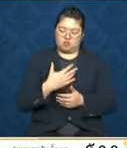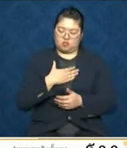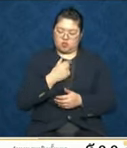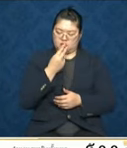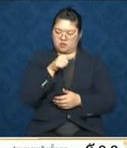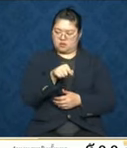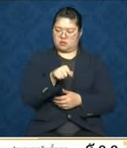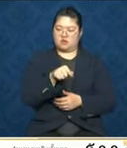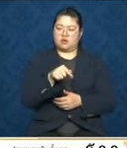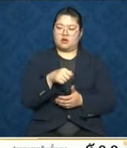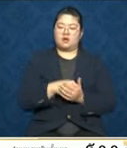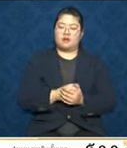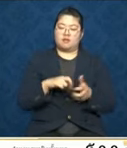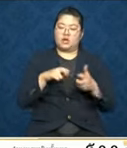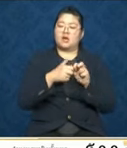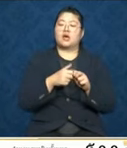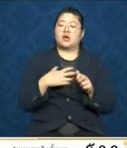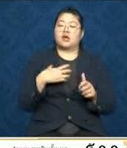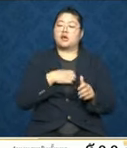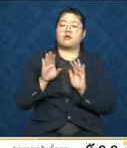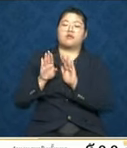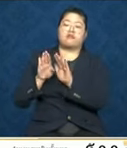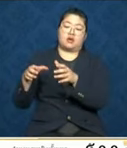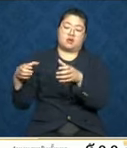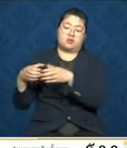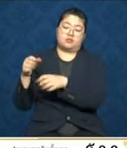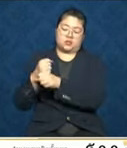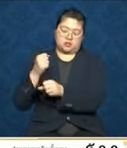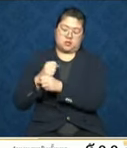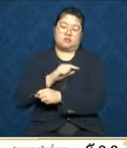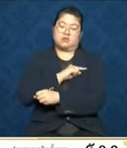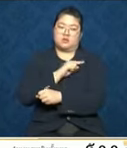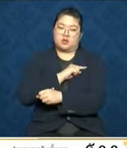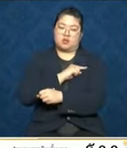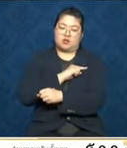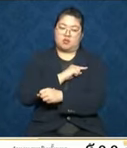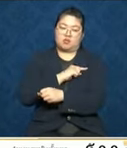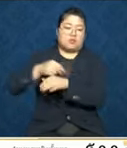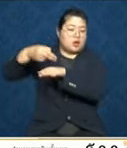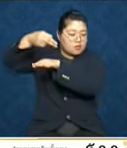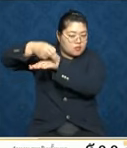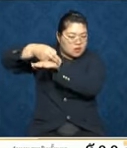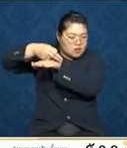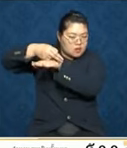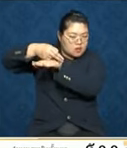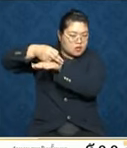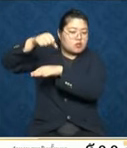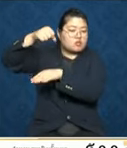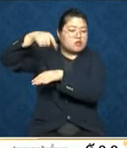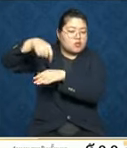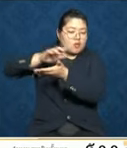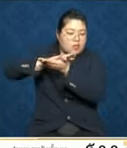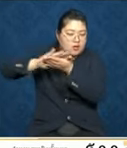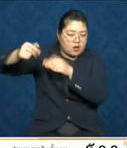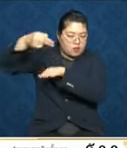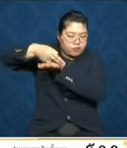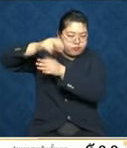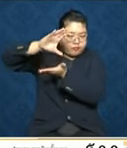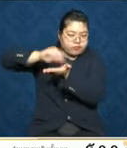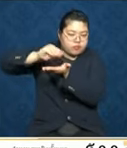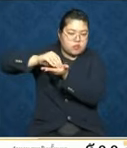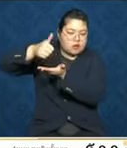งขอให้หน่วยงานที่เกี่ยวข้องเร่งพิจารณาจัดสรรงบประมาณในการซ่อมแซมเครื่องบันทึกภาพกล้องโทรทัศน์วงจรปิดที่ชำรุด